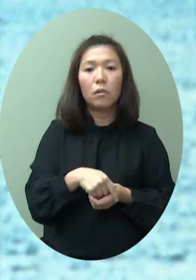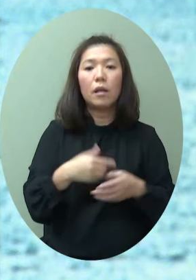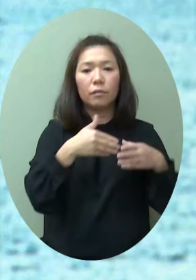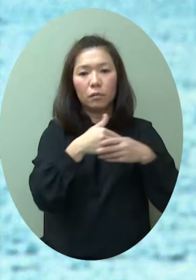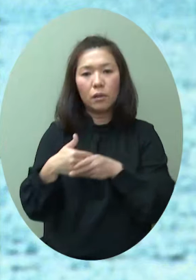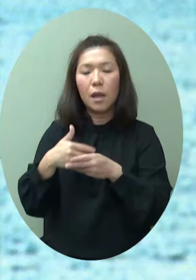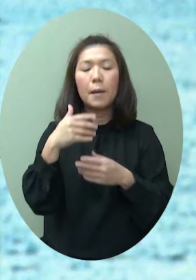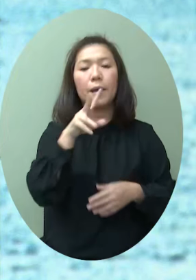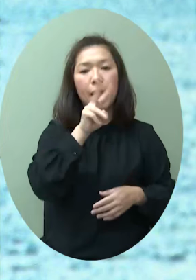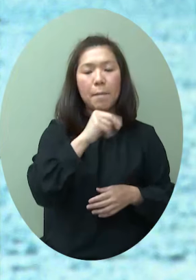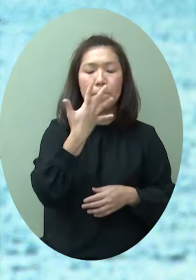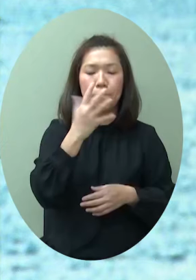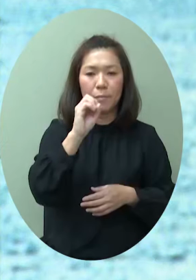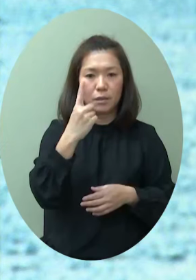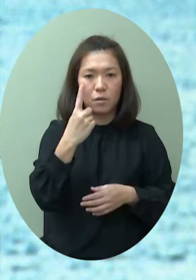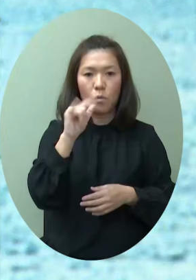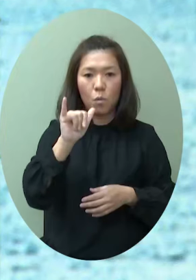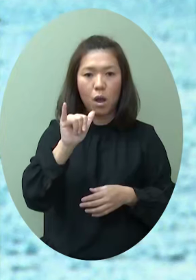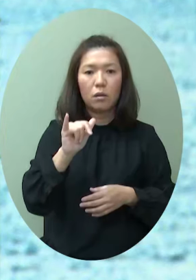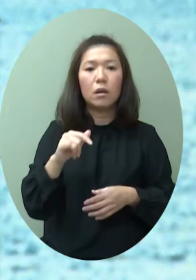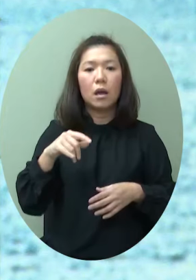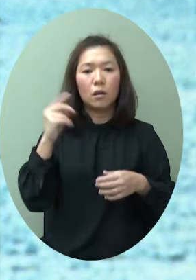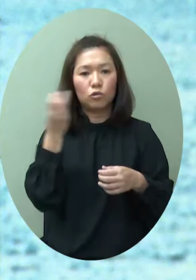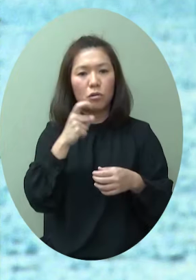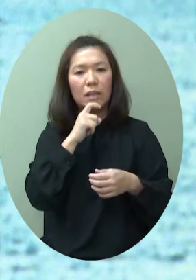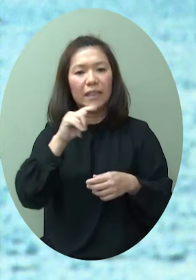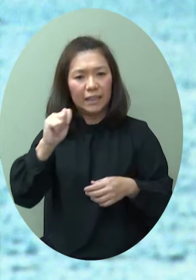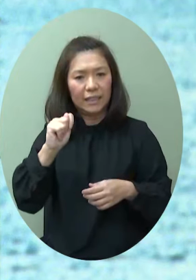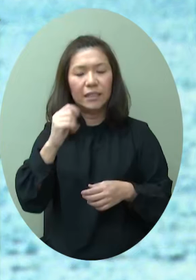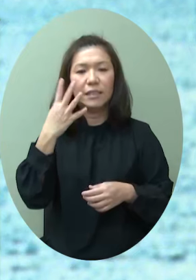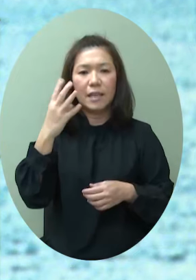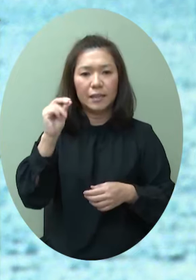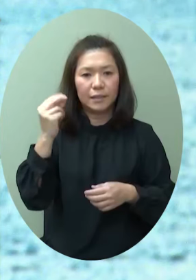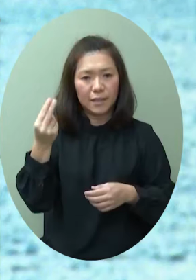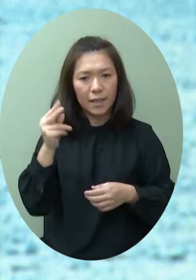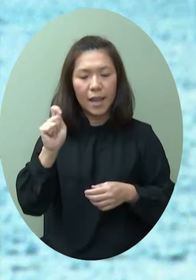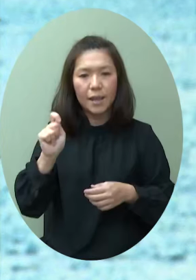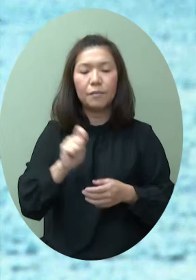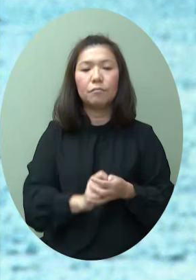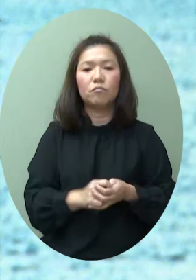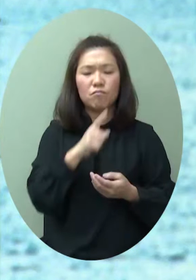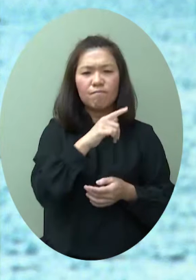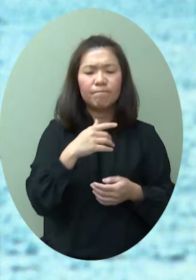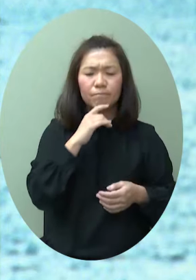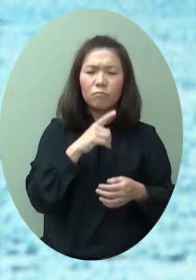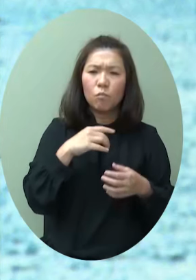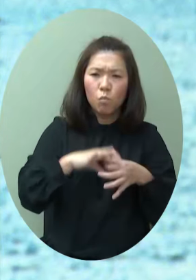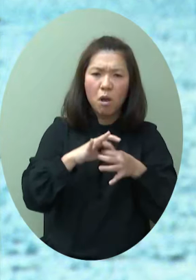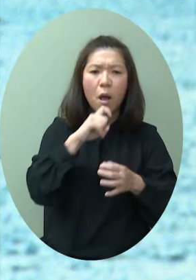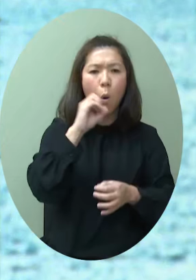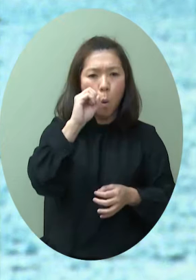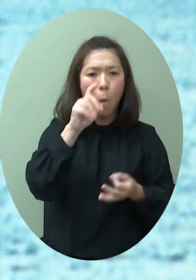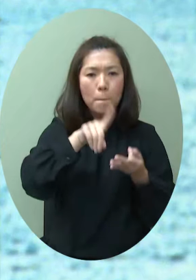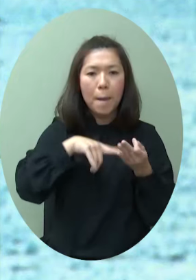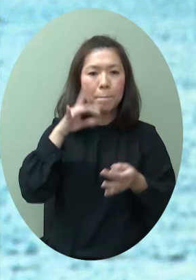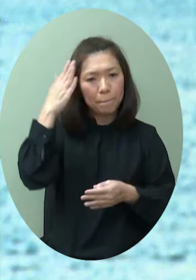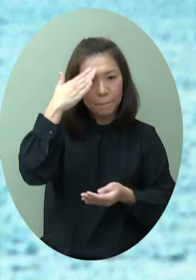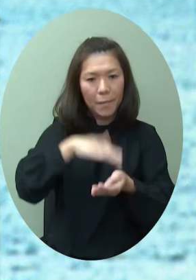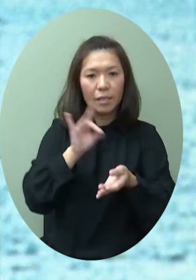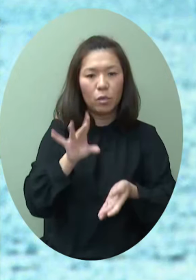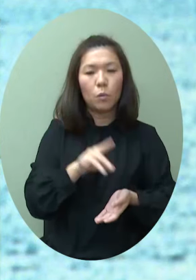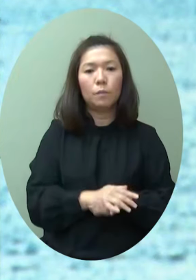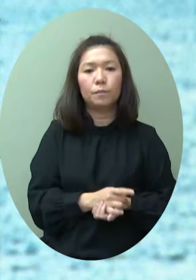有 N501Y 同埋系 T478K， 即系换句话讲咧，好大机会系 Omicron。咁有一宗咧系